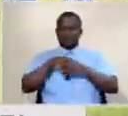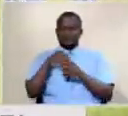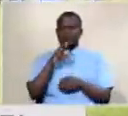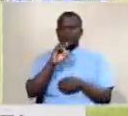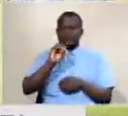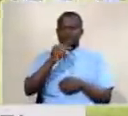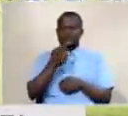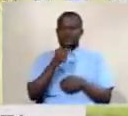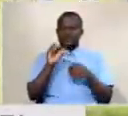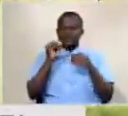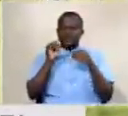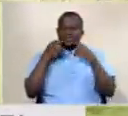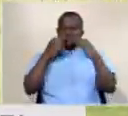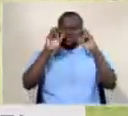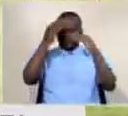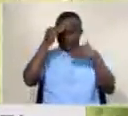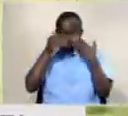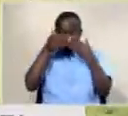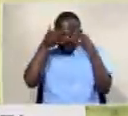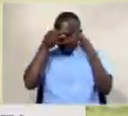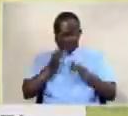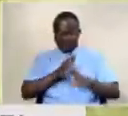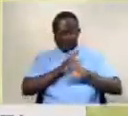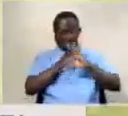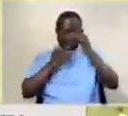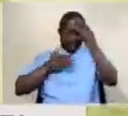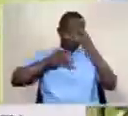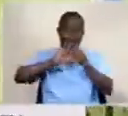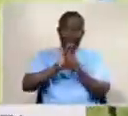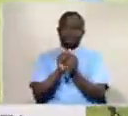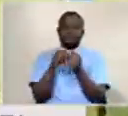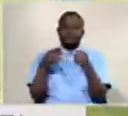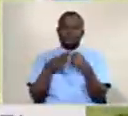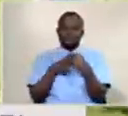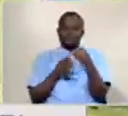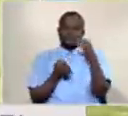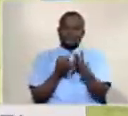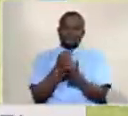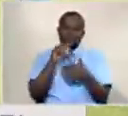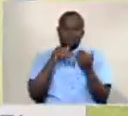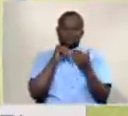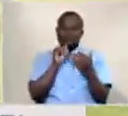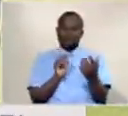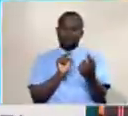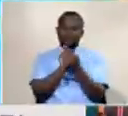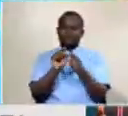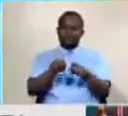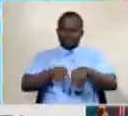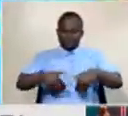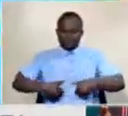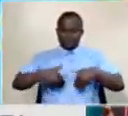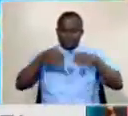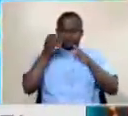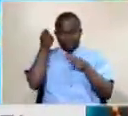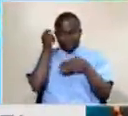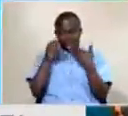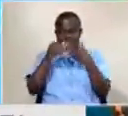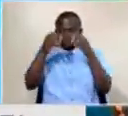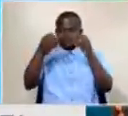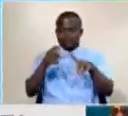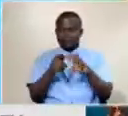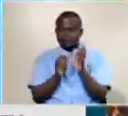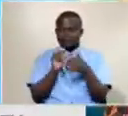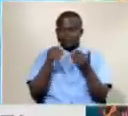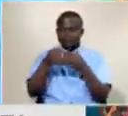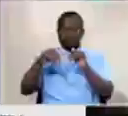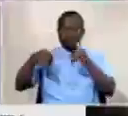wa Rongi avuga ko kubera ko ingamba zo gukumira icyorezo cya COVID-19 zatumaga abantu badahura nk'urubyiruko nabo bumvaga basa n'abatakaye